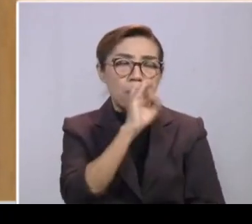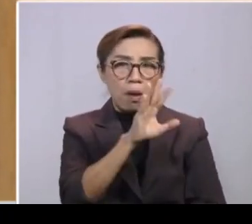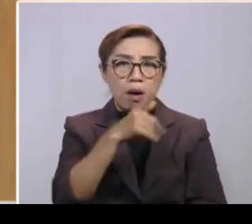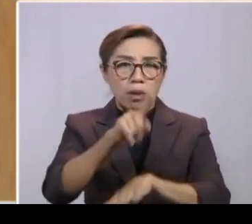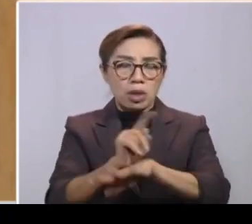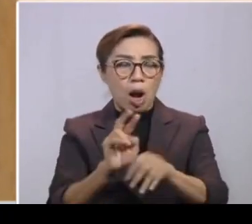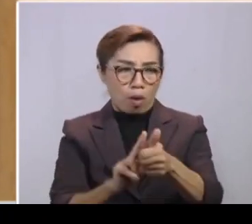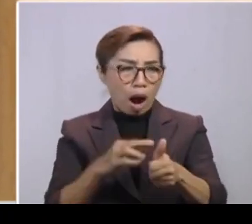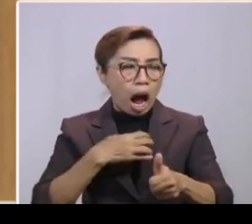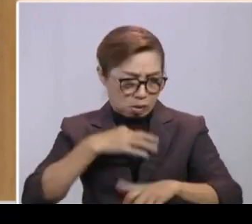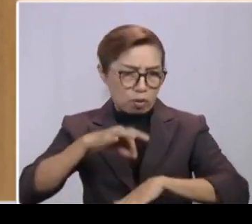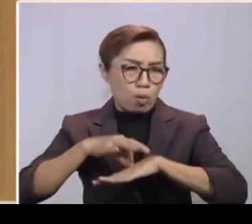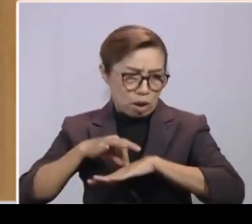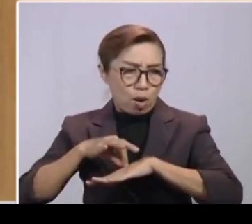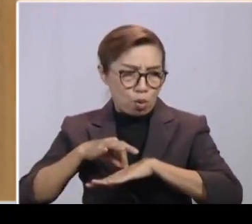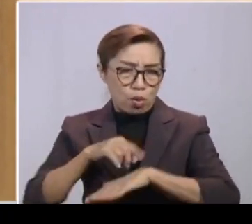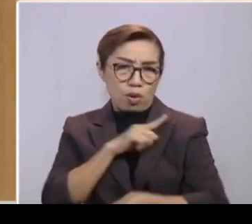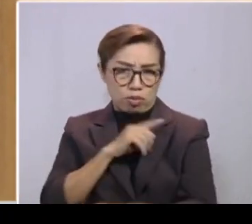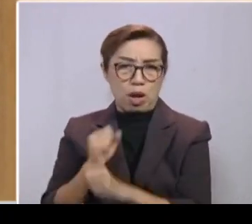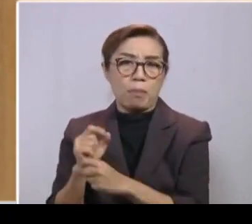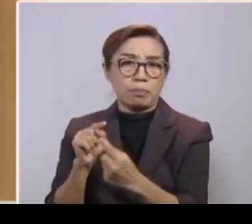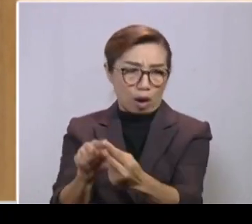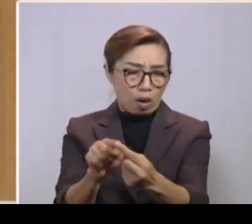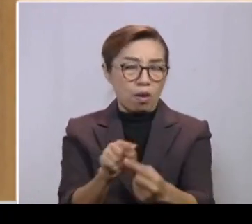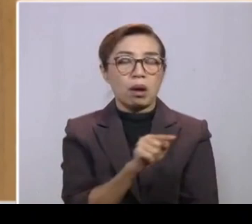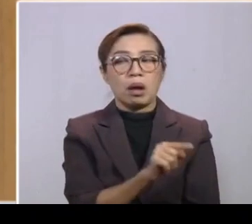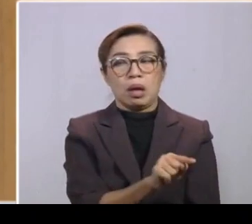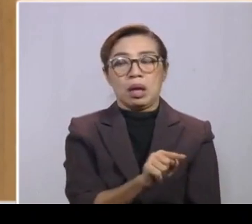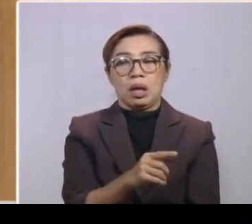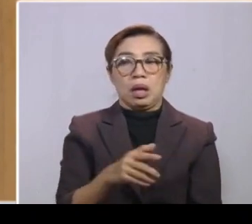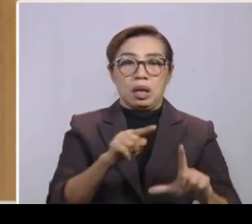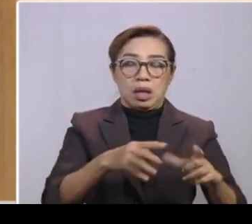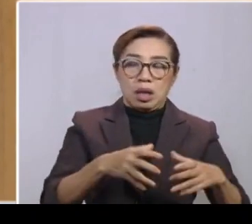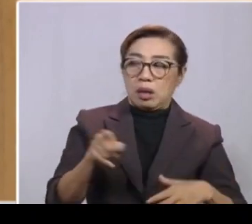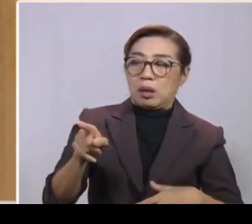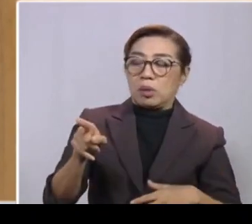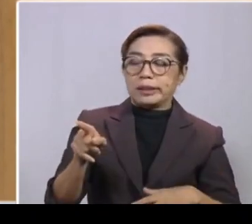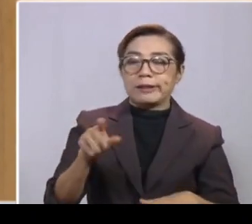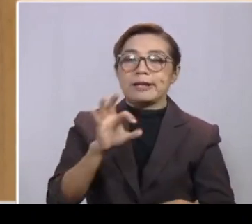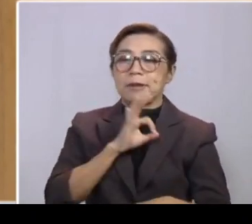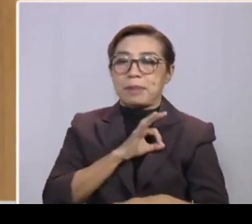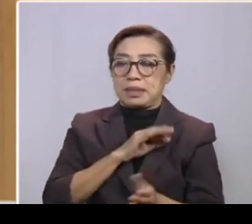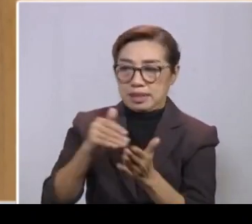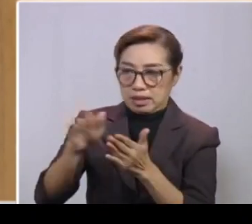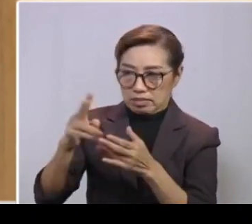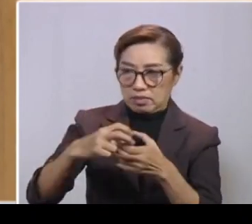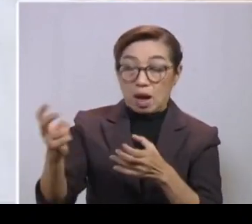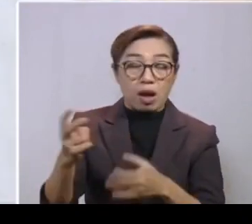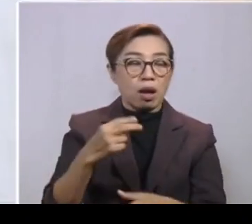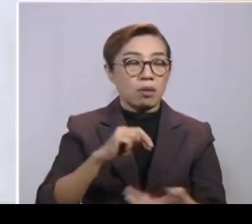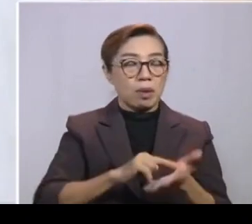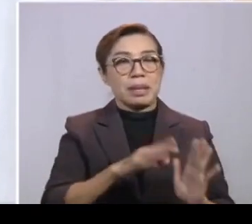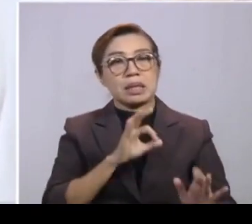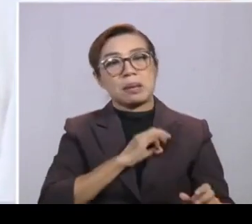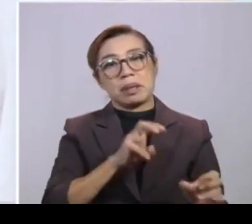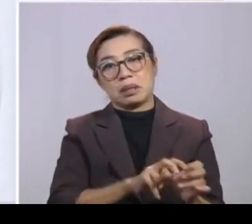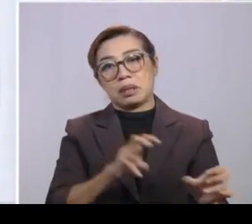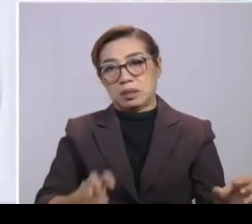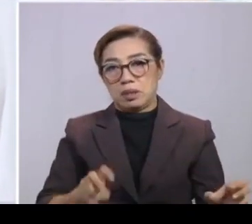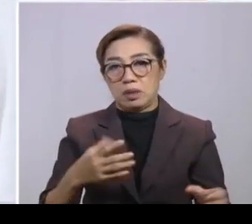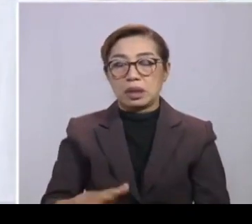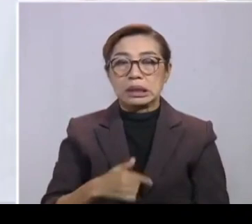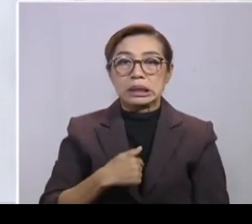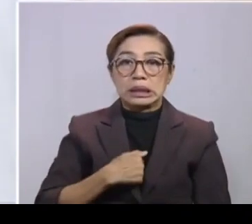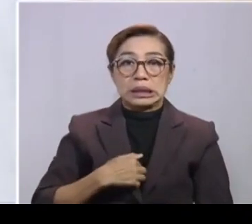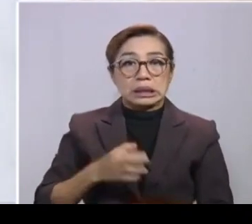ประธานสภาต่อไปทำให้สมาชิกภาพของตนเองในฐานะพรรคก้าวไกลเนี่ยสิ้นสุดลงเหตุผลที่ใช้ประกอบการ